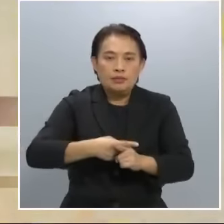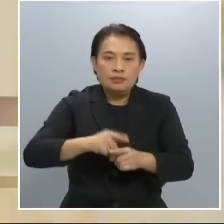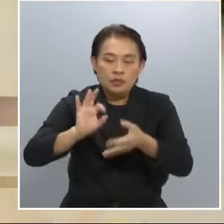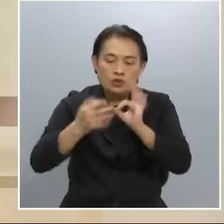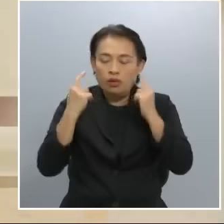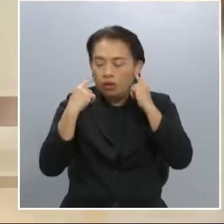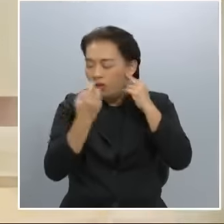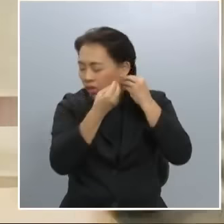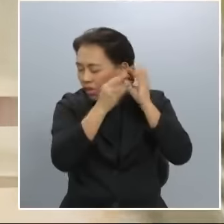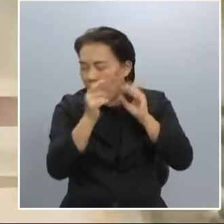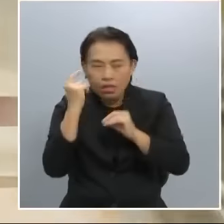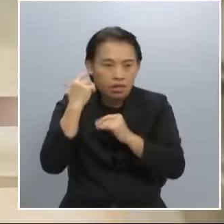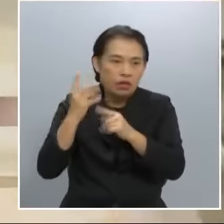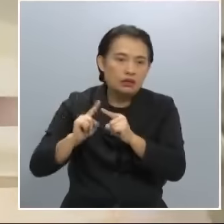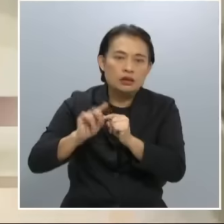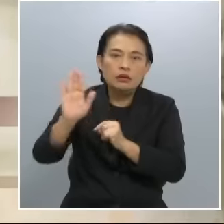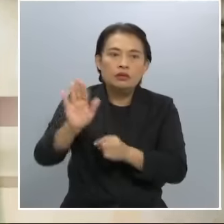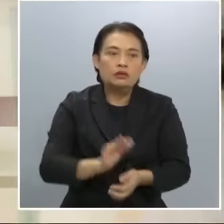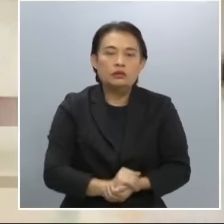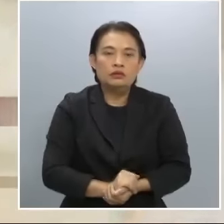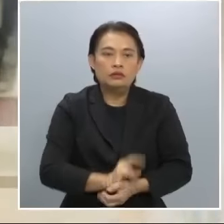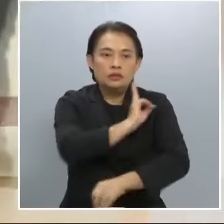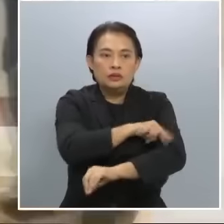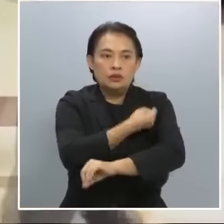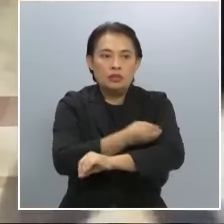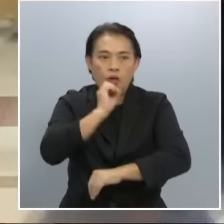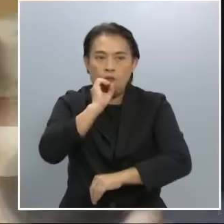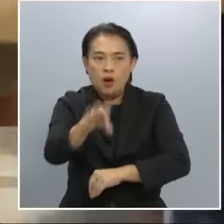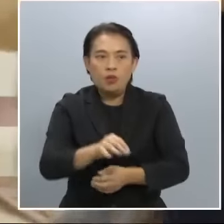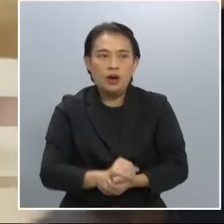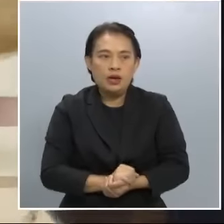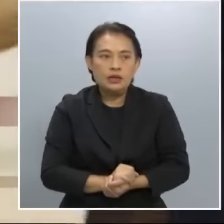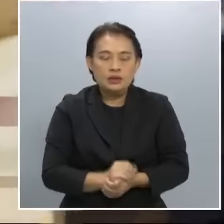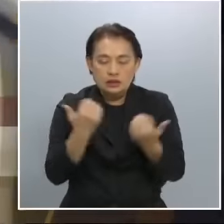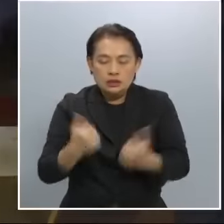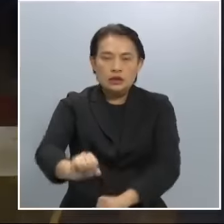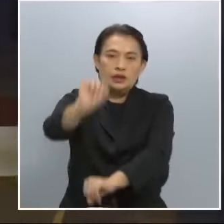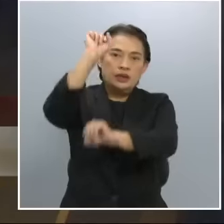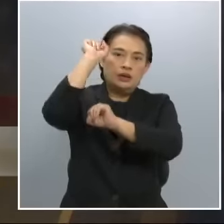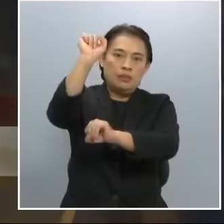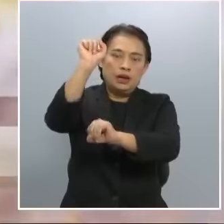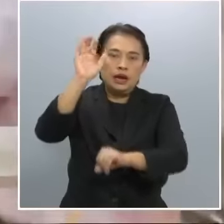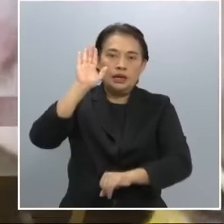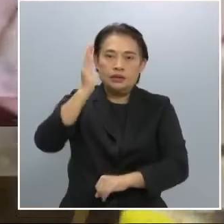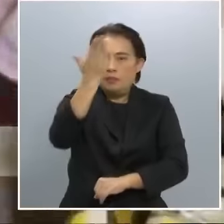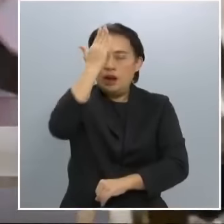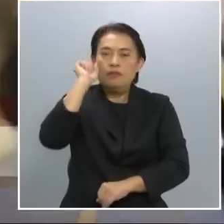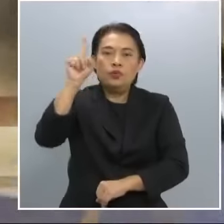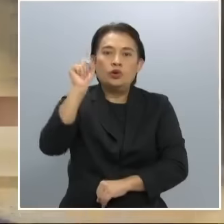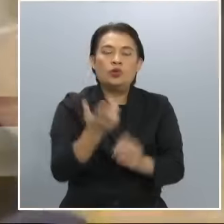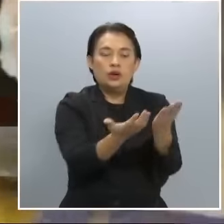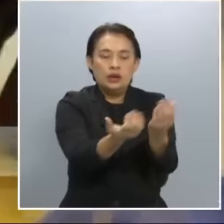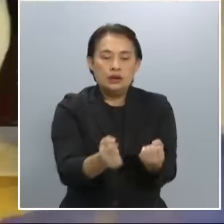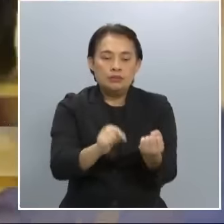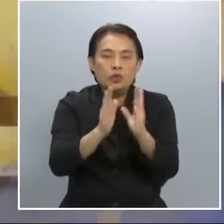ตกและมือขาดค่ะ คุณหมอระเมศผู้อำนวยการโรงพยาบาลแม่สอดบอกนะครับว่าประกาศภาวะฉุกเฉินขั้นสูงสุดรับมือผู้ป่วยหลัง